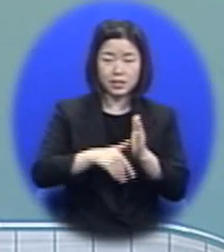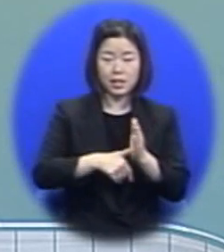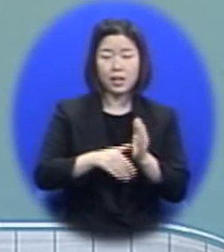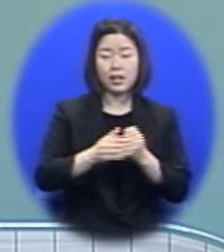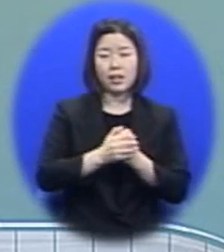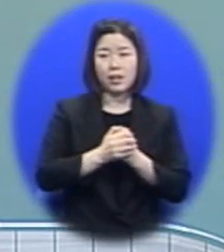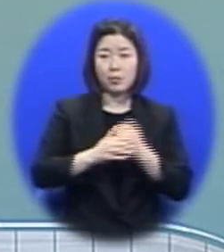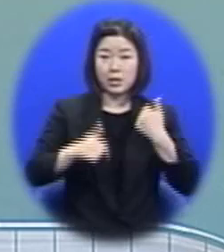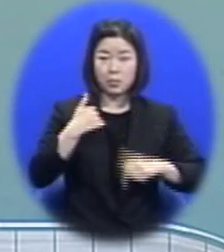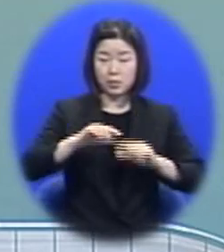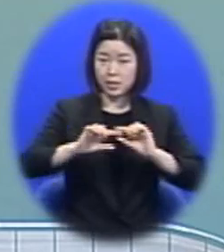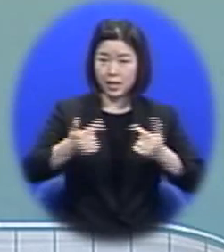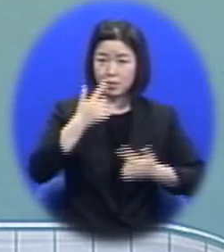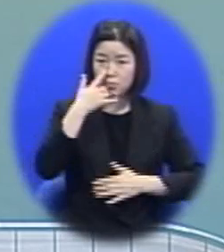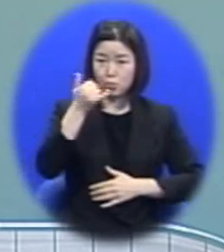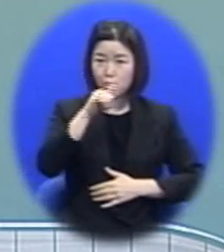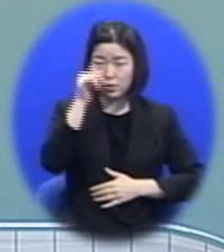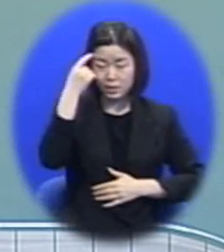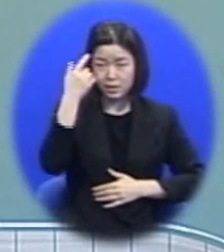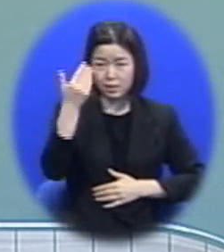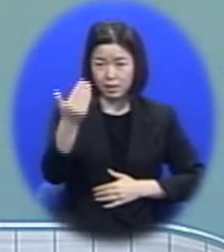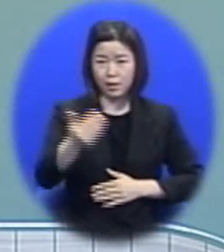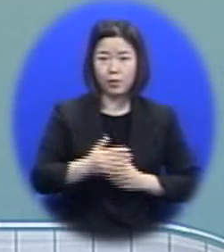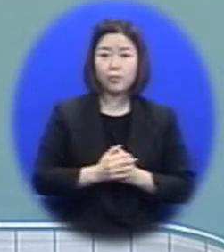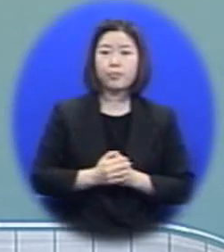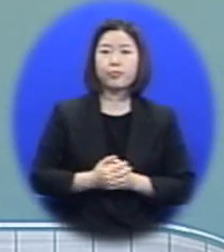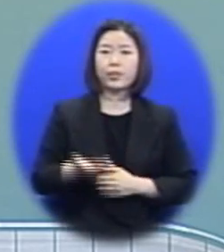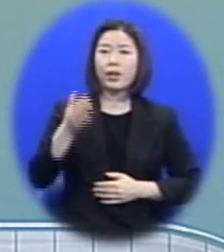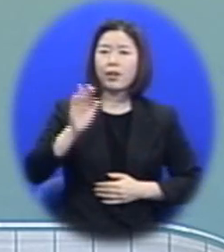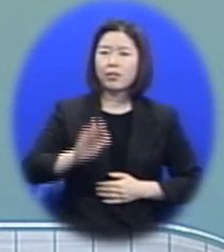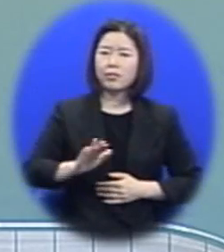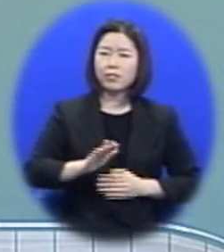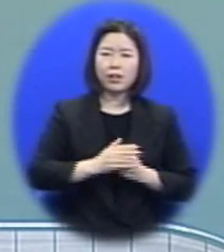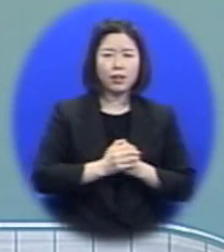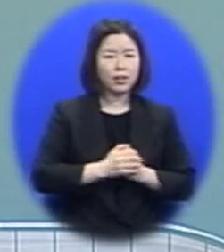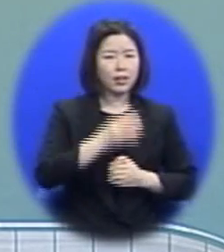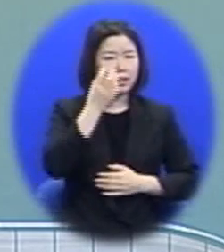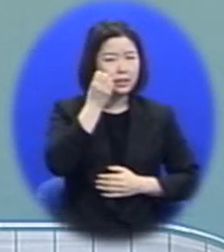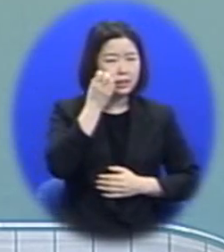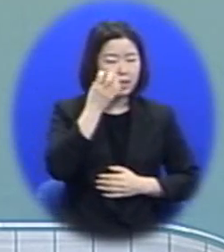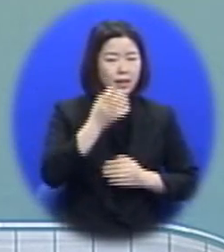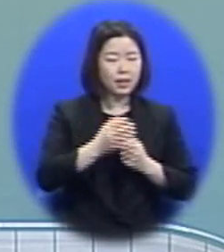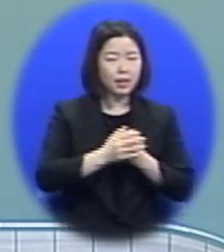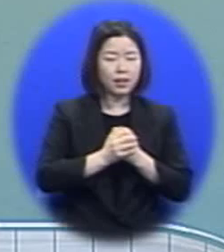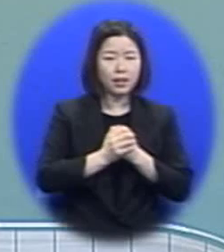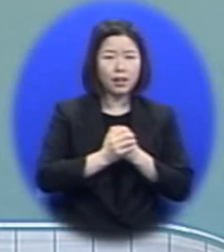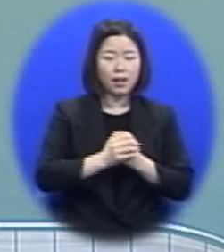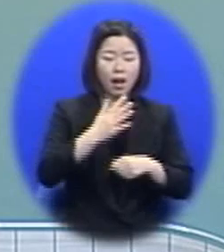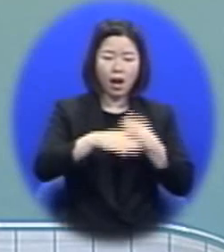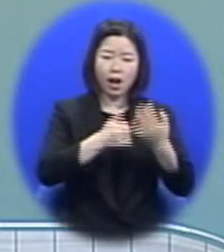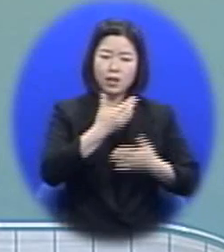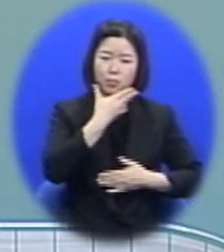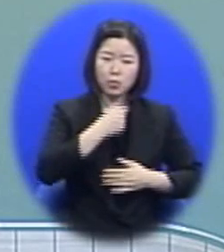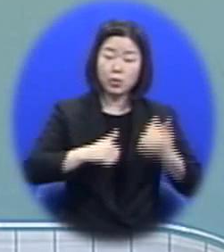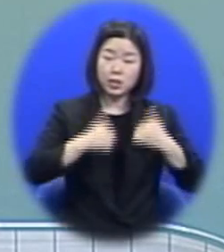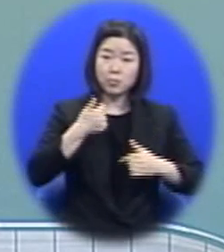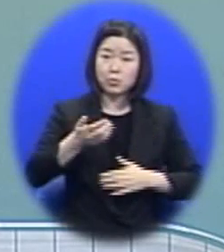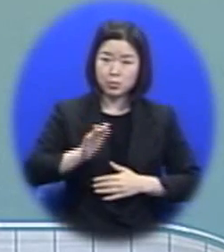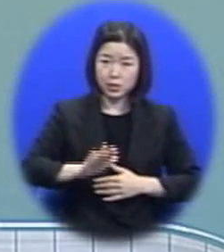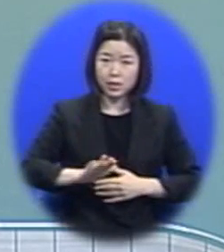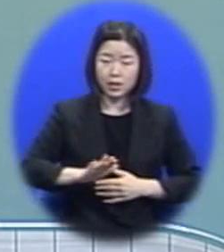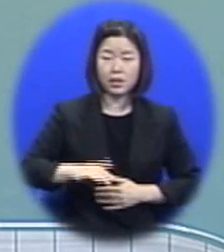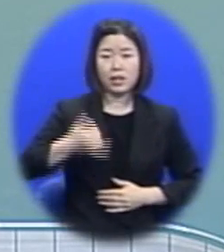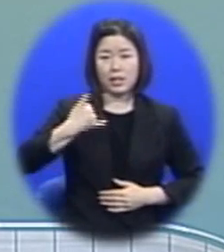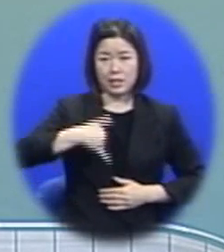있을까요 그런데 참 이상한 것은 하나님의 복이고 선물인데 자녀 문제로 인해서 고통당하는